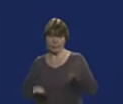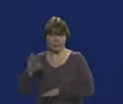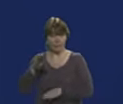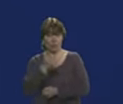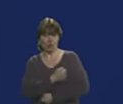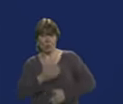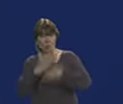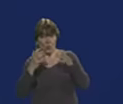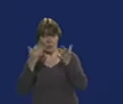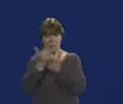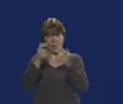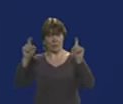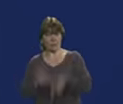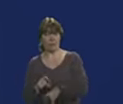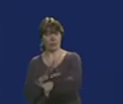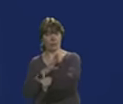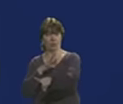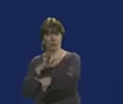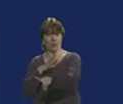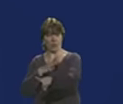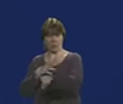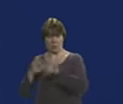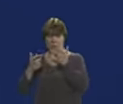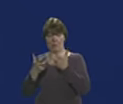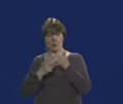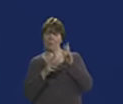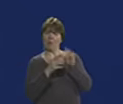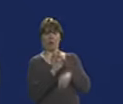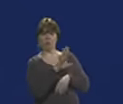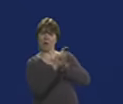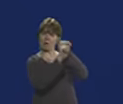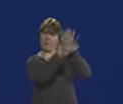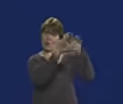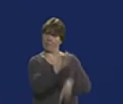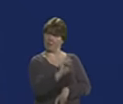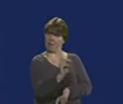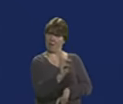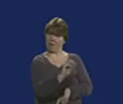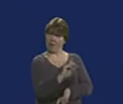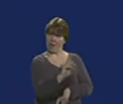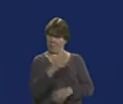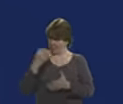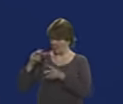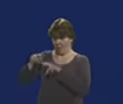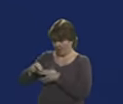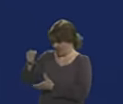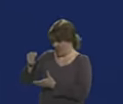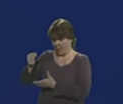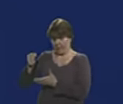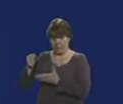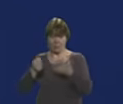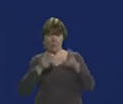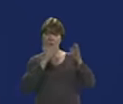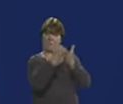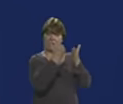leur salaire diminuer. Ce n'est pas manquer de respect à un fonctionnaire que de dire, quand la crise a soufflé, votre